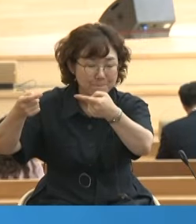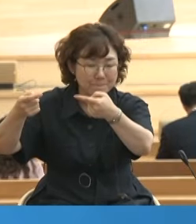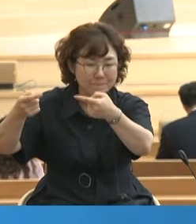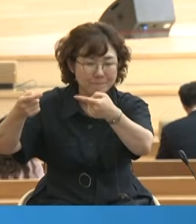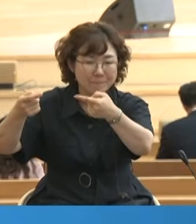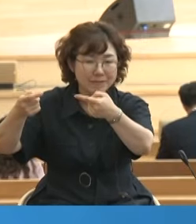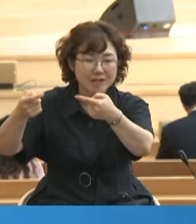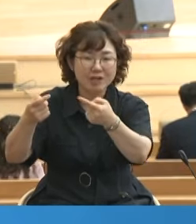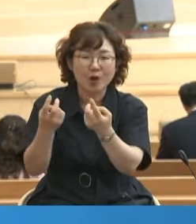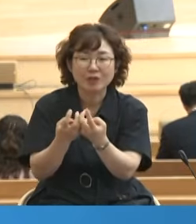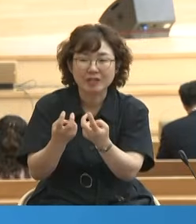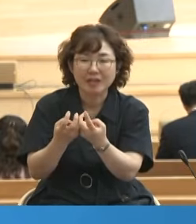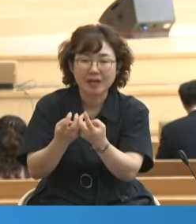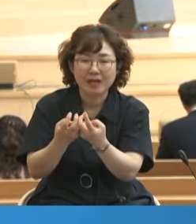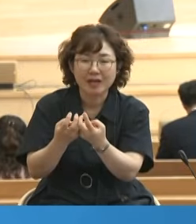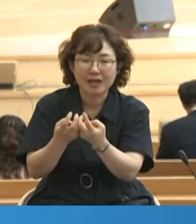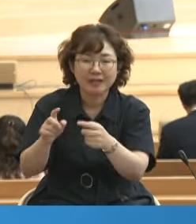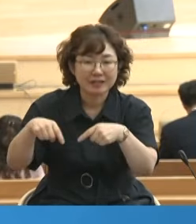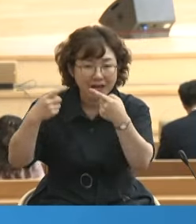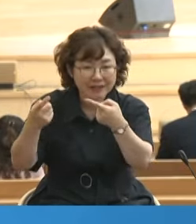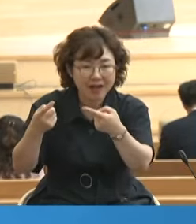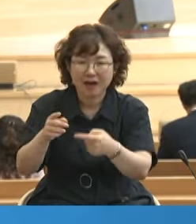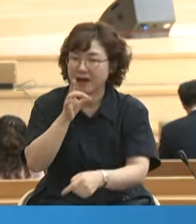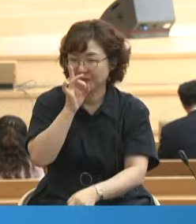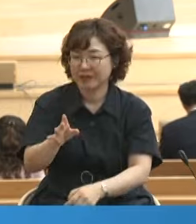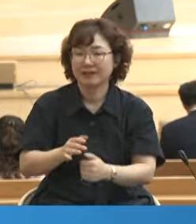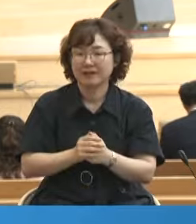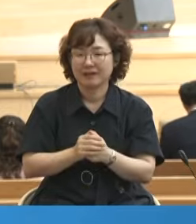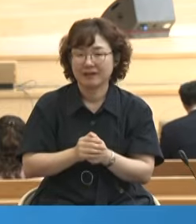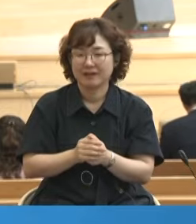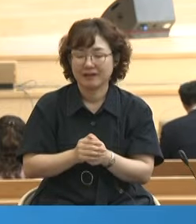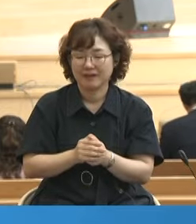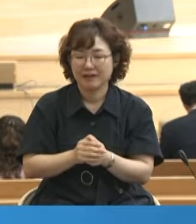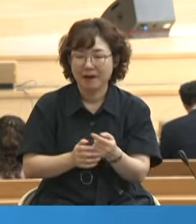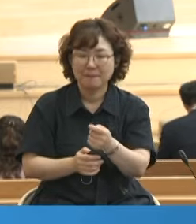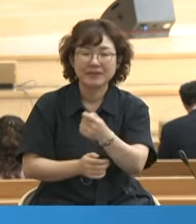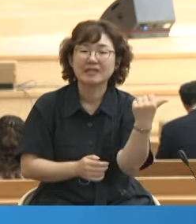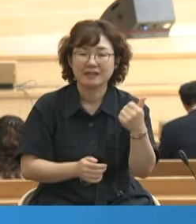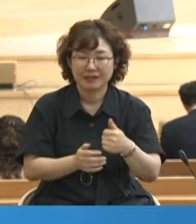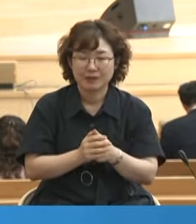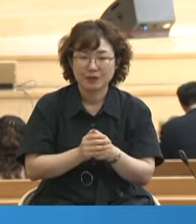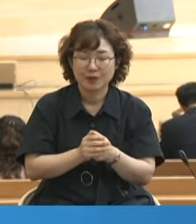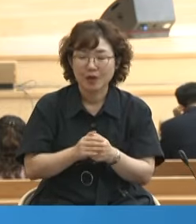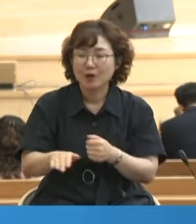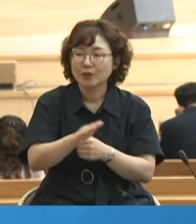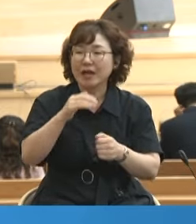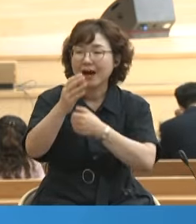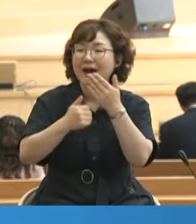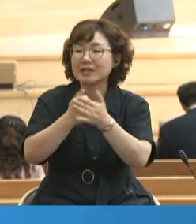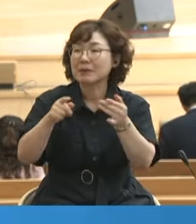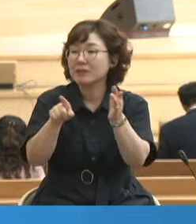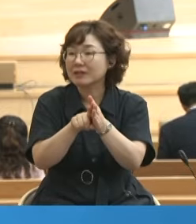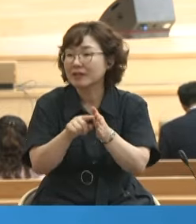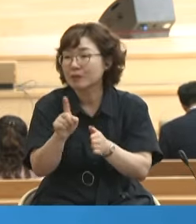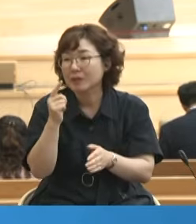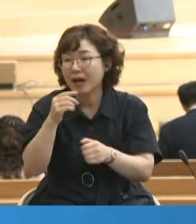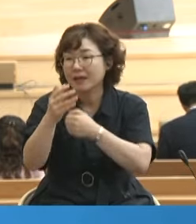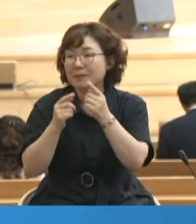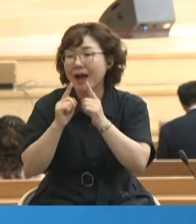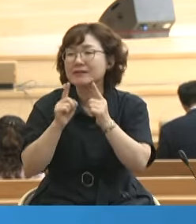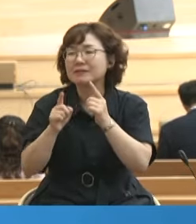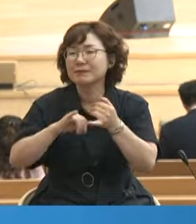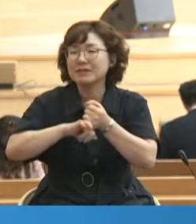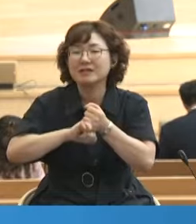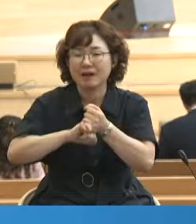얻지 못한다. 제하여버린다. 여러분 우리가 하나님을 믿는다라는 것은 하나님의 약속의 말씀을 믿는 것인